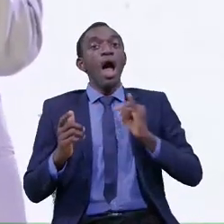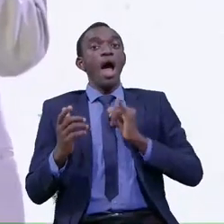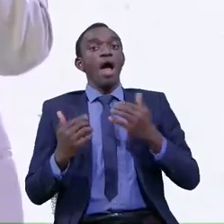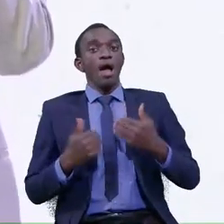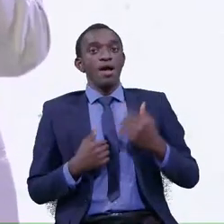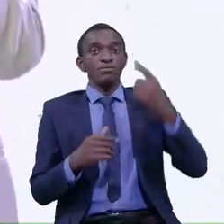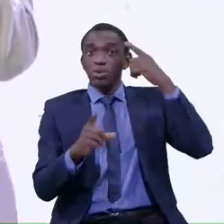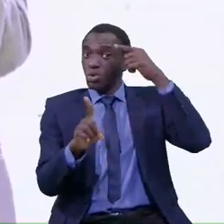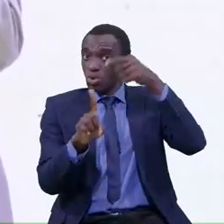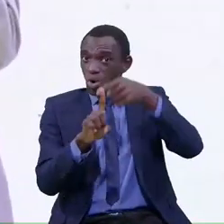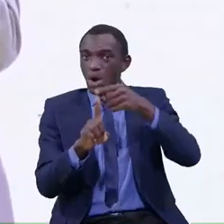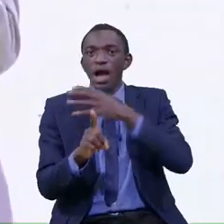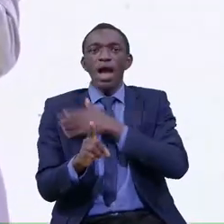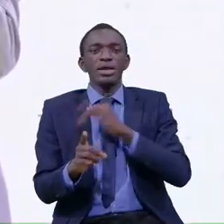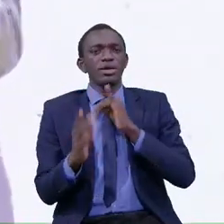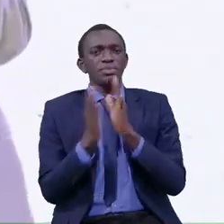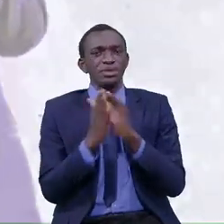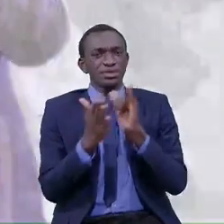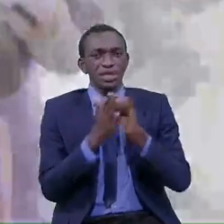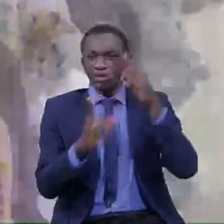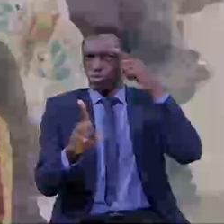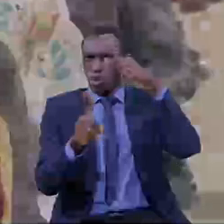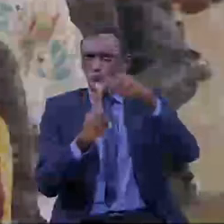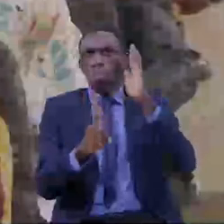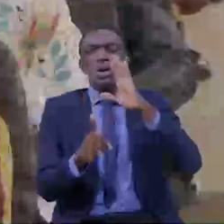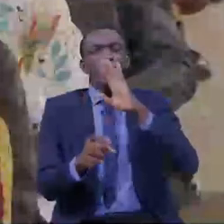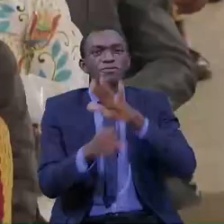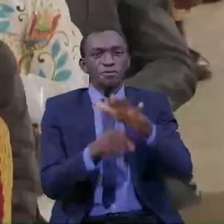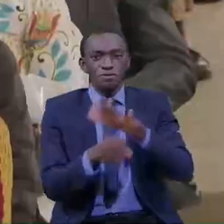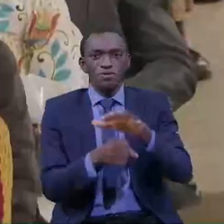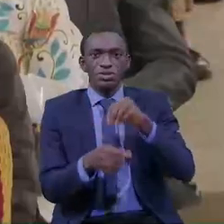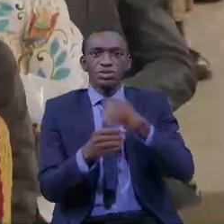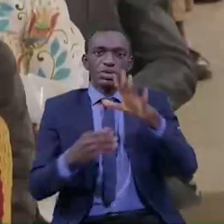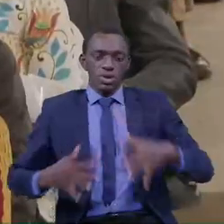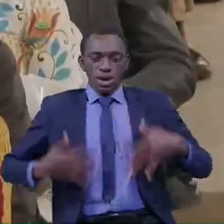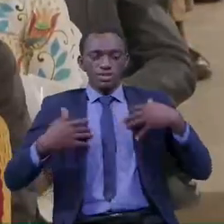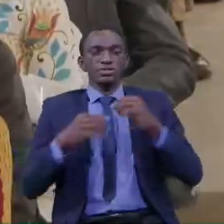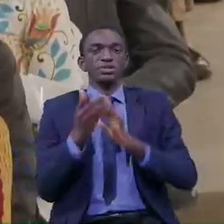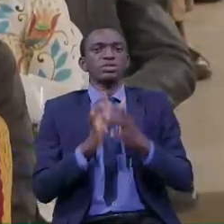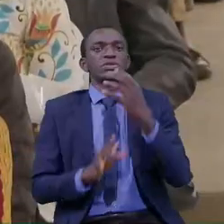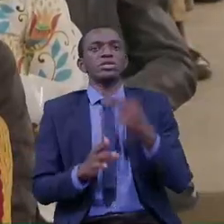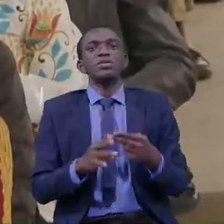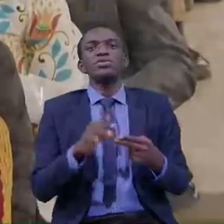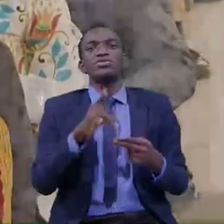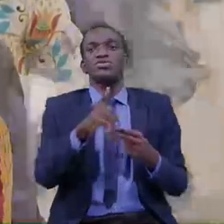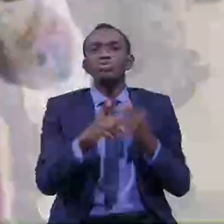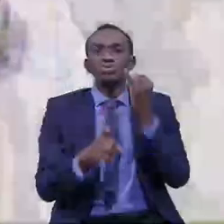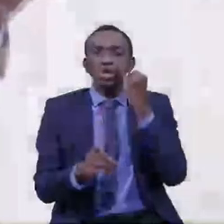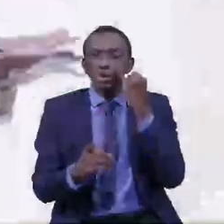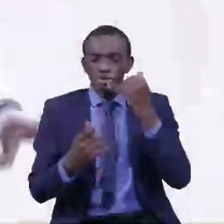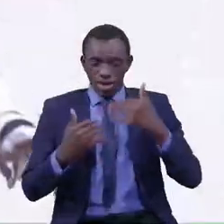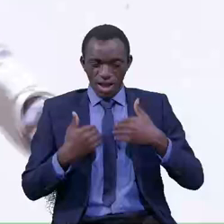Que cet objectif soit accompli dans ta vie. toi, tu dois avoir un